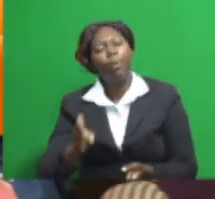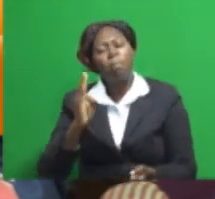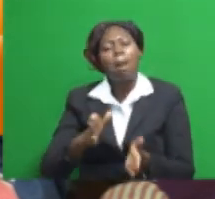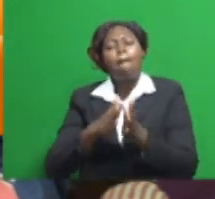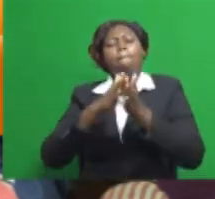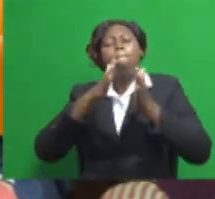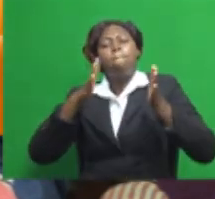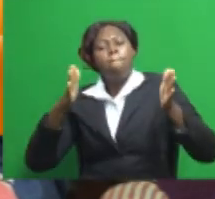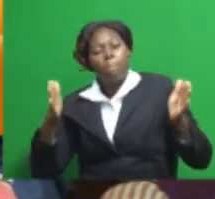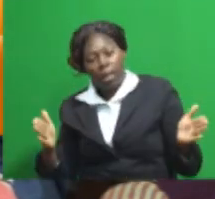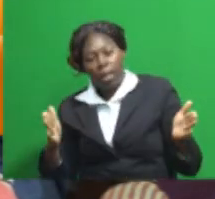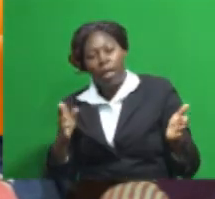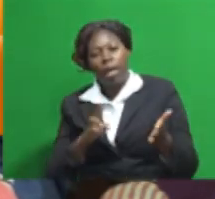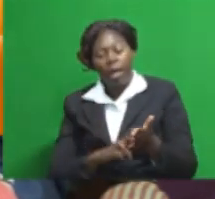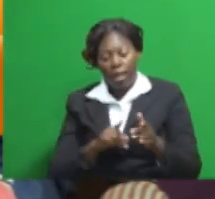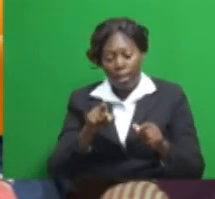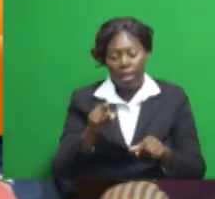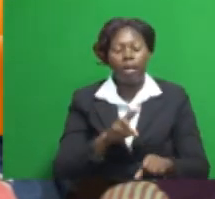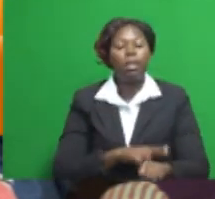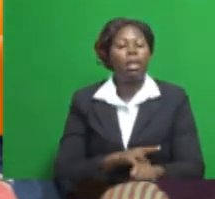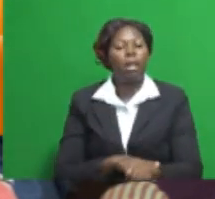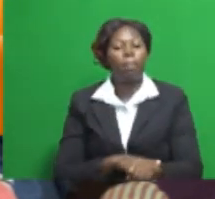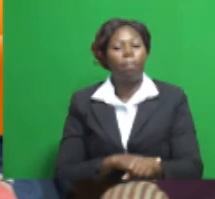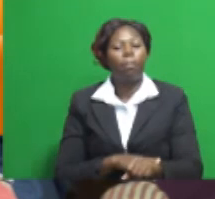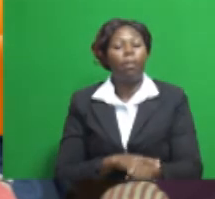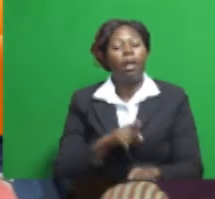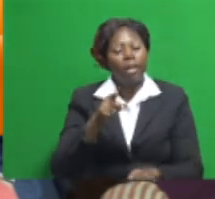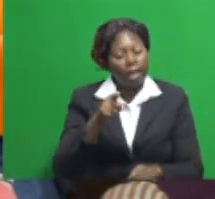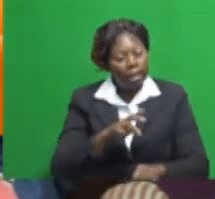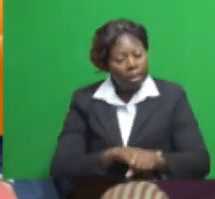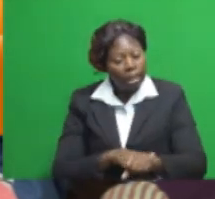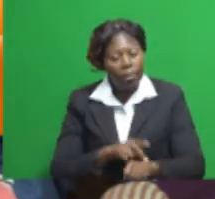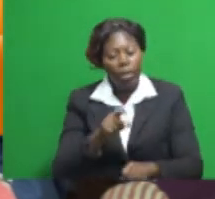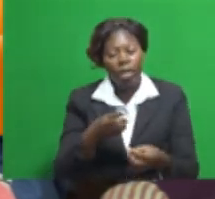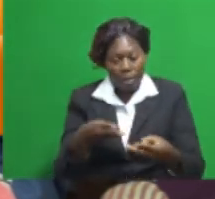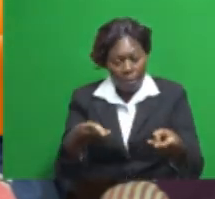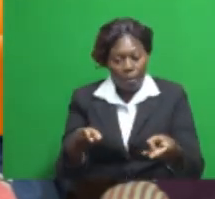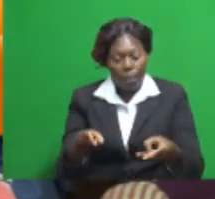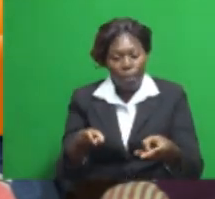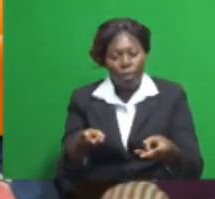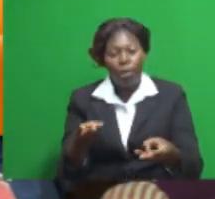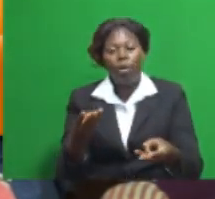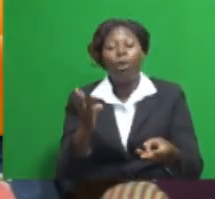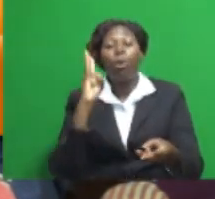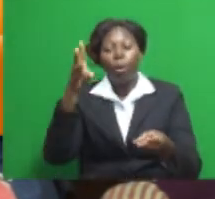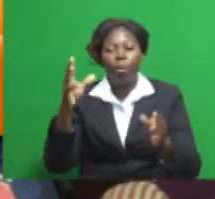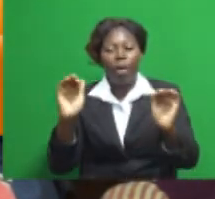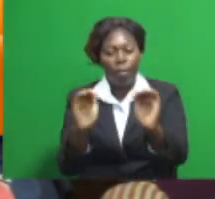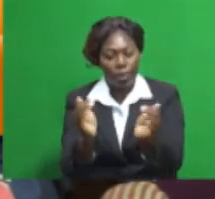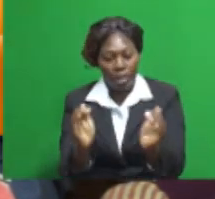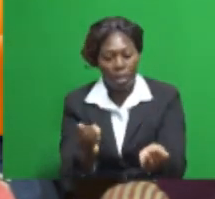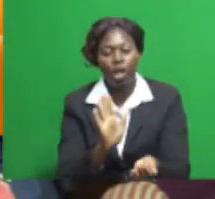kwamarudza avanhu. Kusvikira panguva iyo. Nenguva iyo vanhu vako vacharwirwa. Ivo vose vakanyorwa